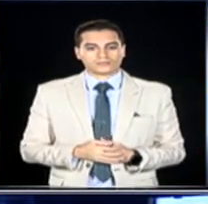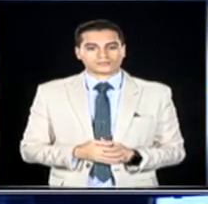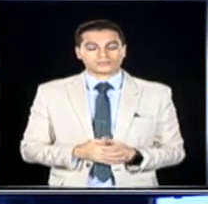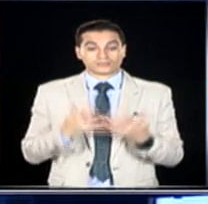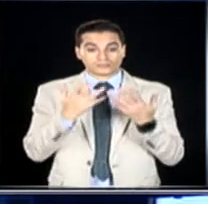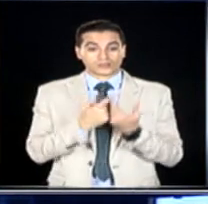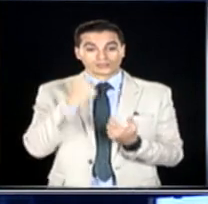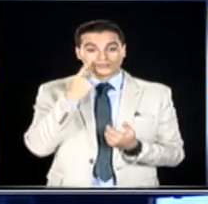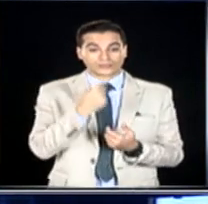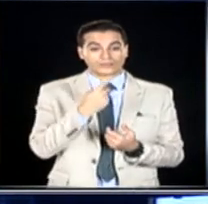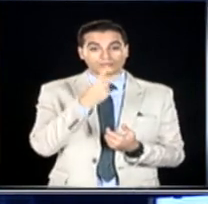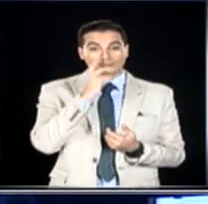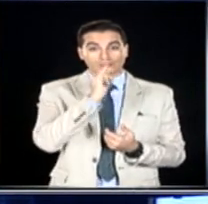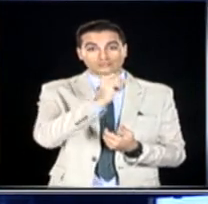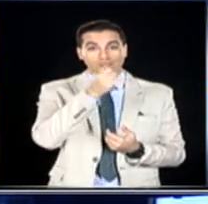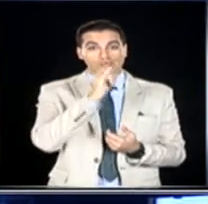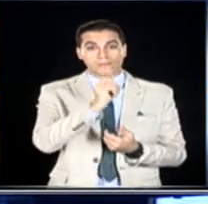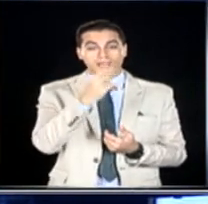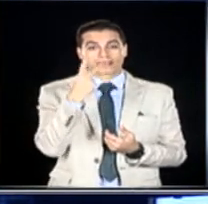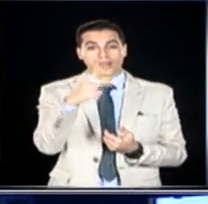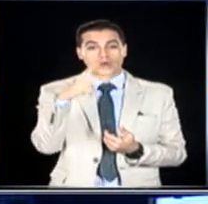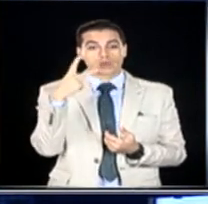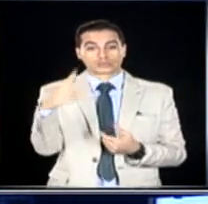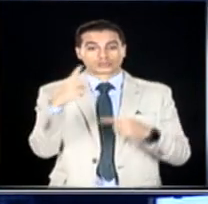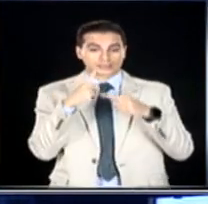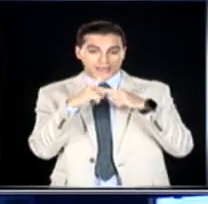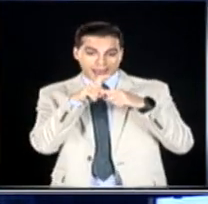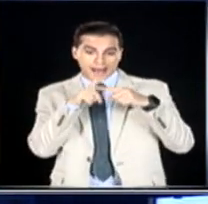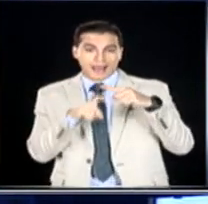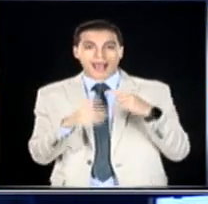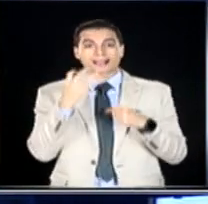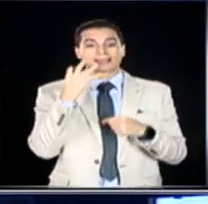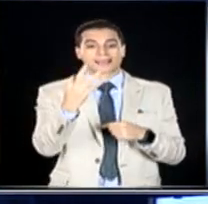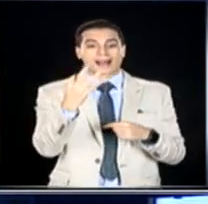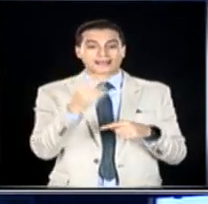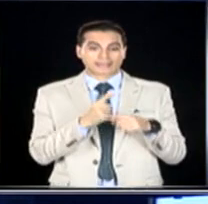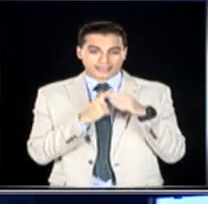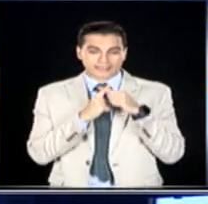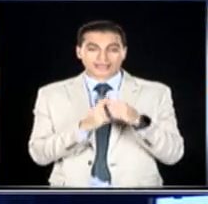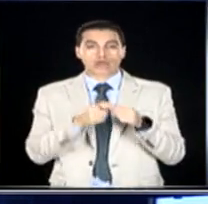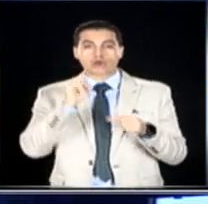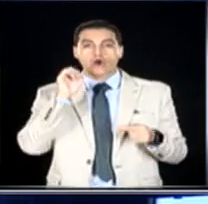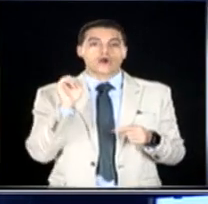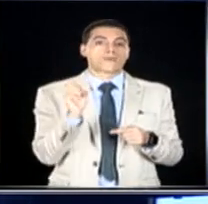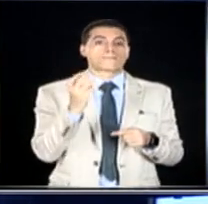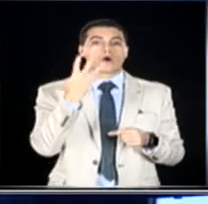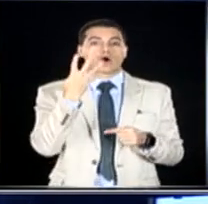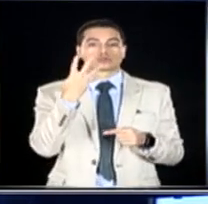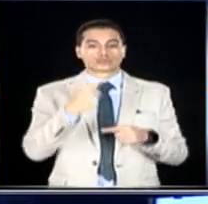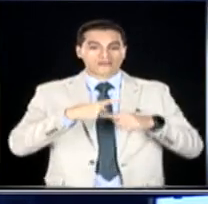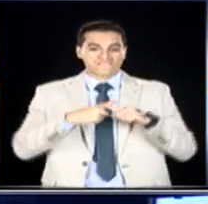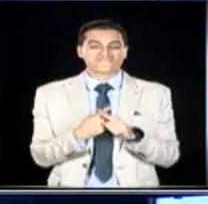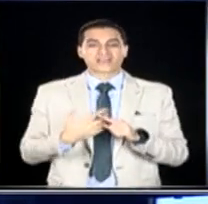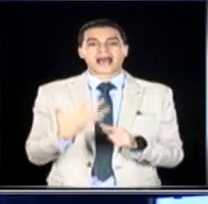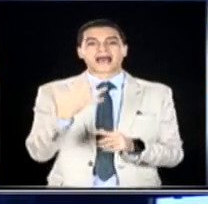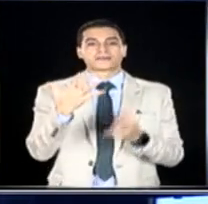حل المساله الاتيه، 522 على 3 زائد